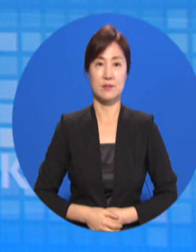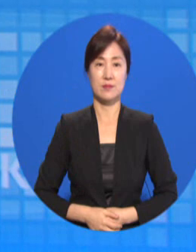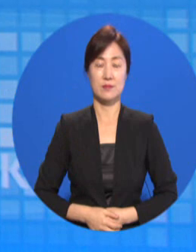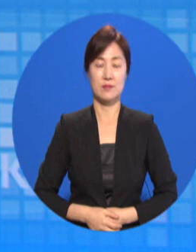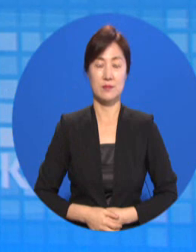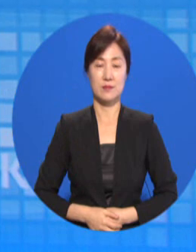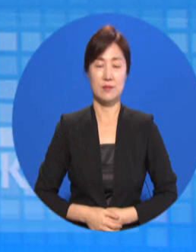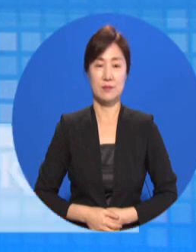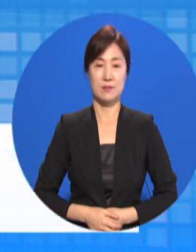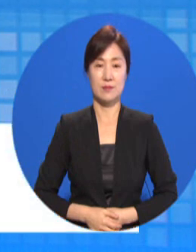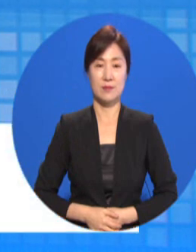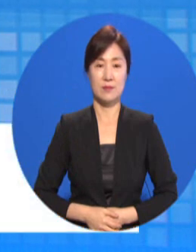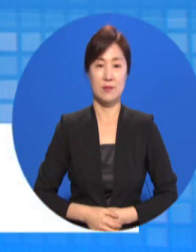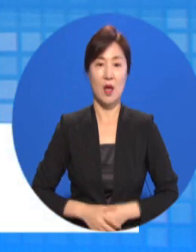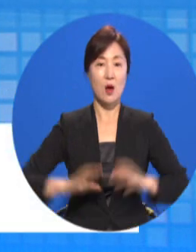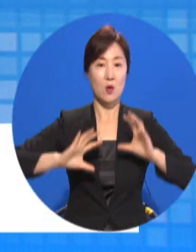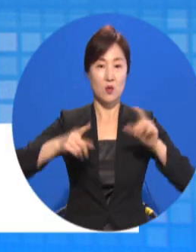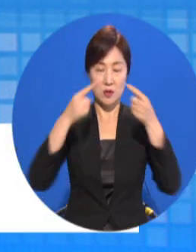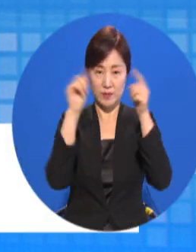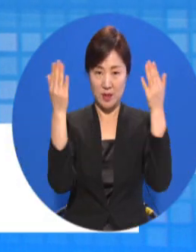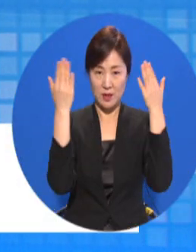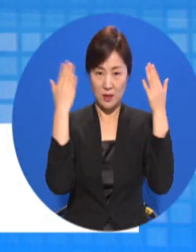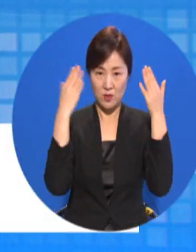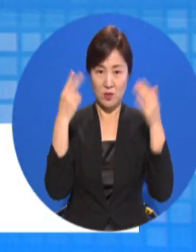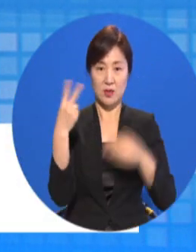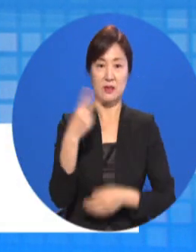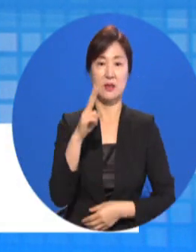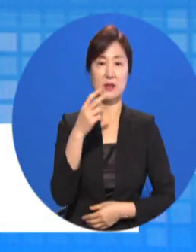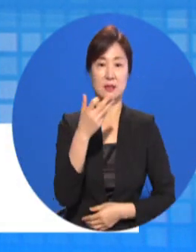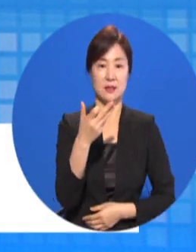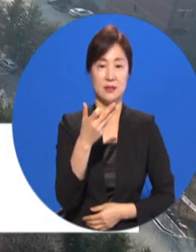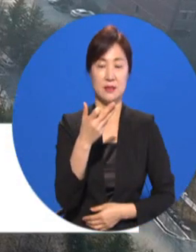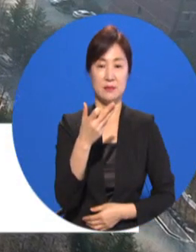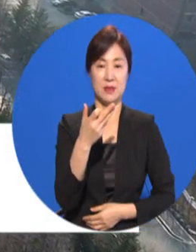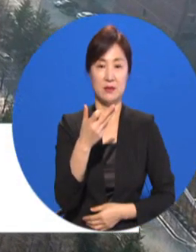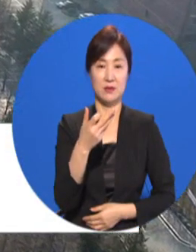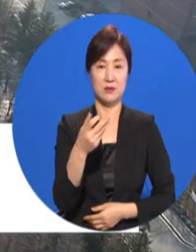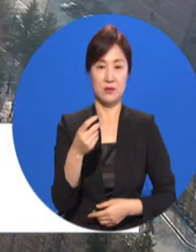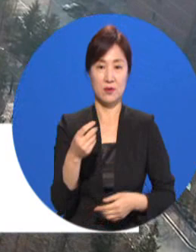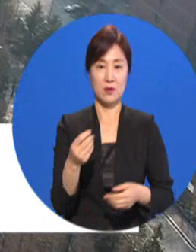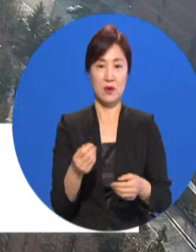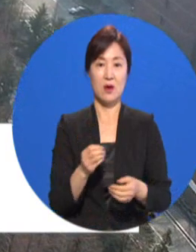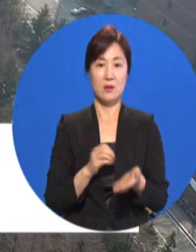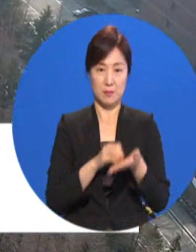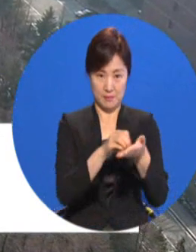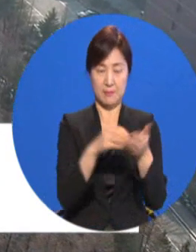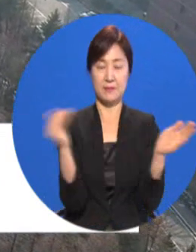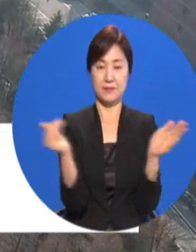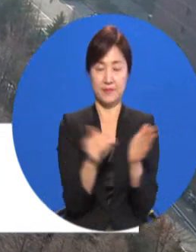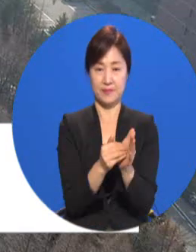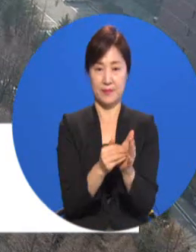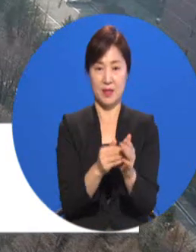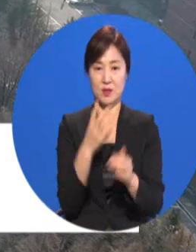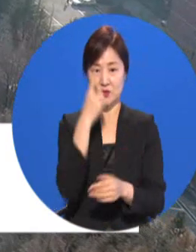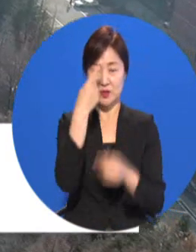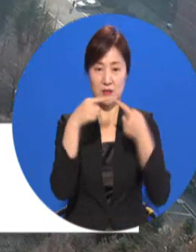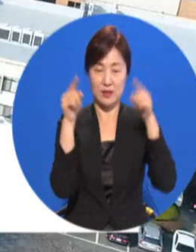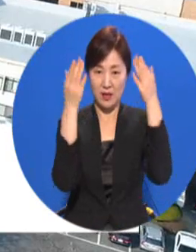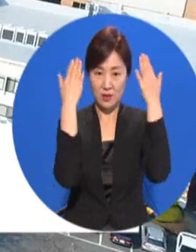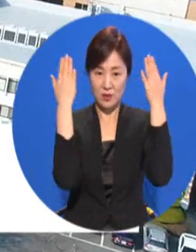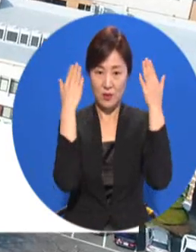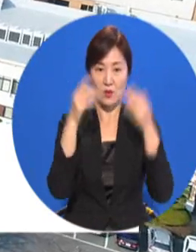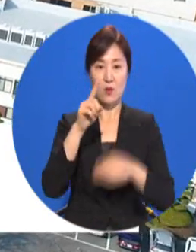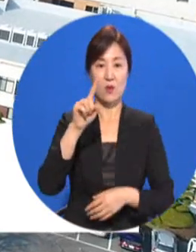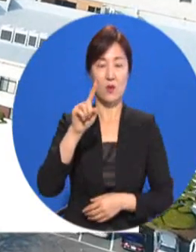지역의 주요 국립대가 2020 학년도 정시 모집 원서접수를 마감했습니다 순천대학교 는 5 백신 5명